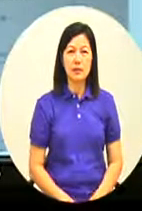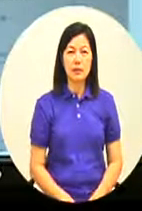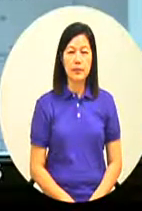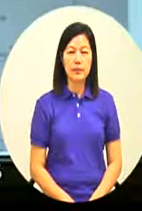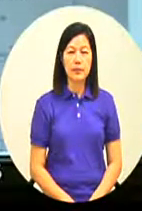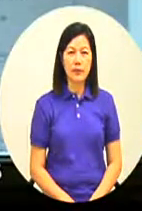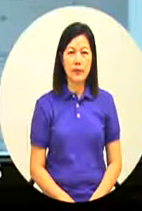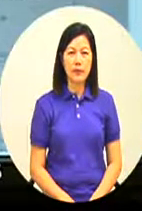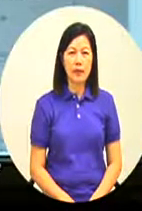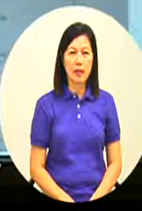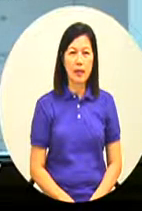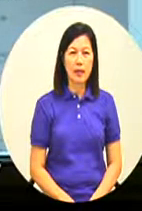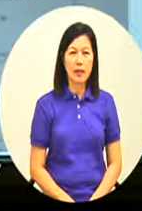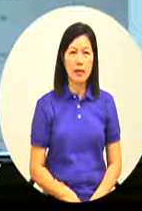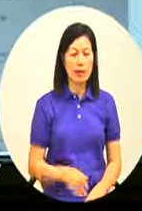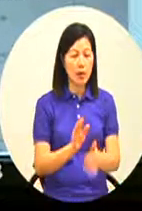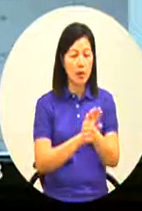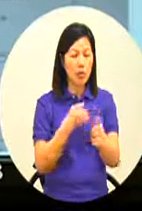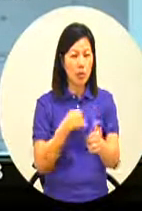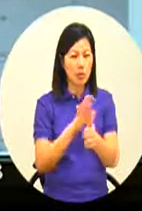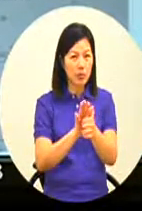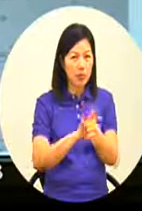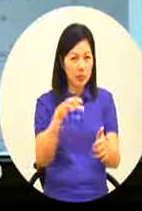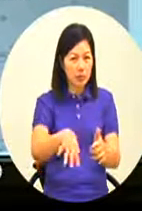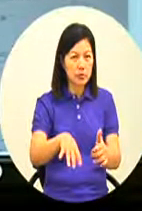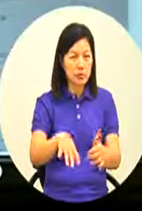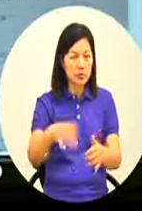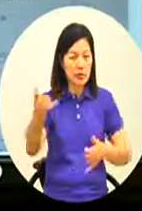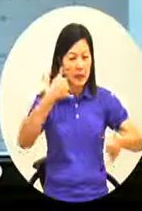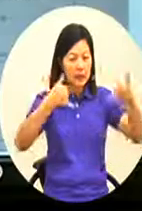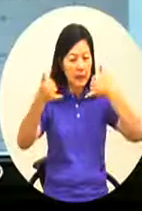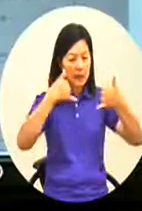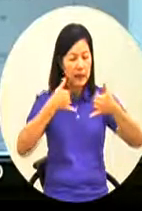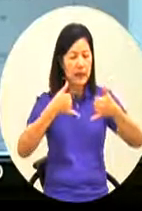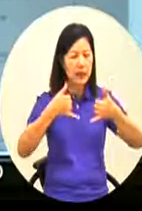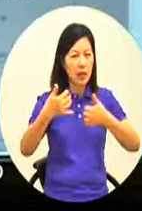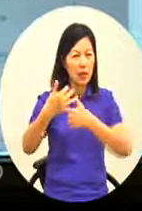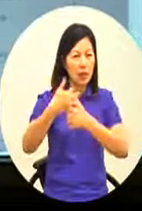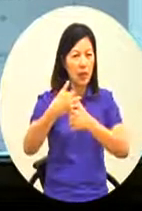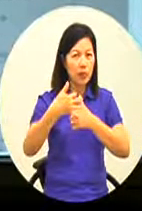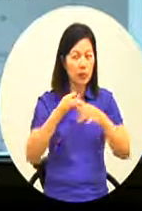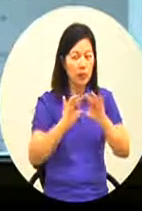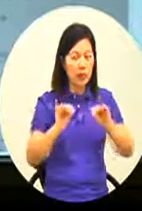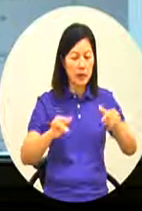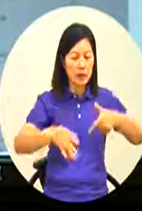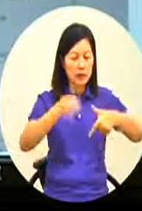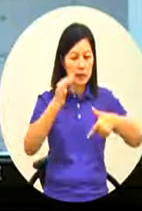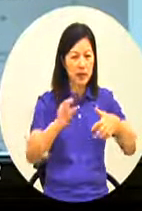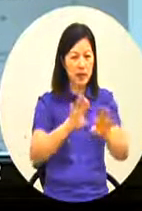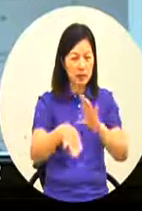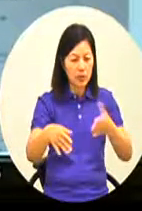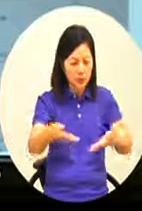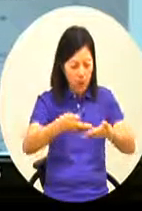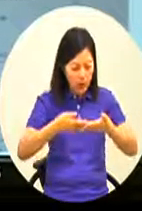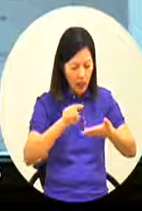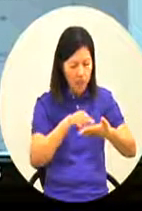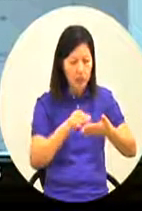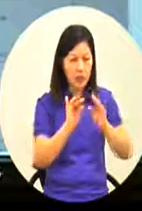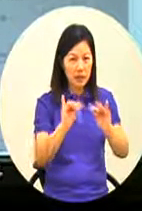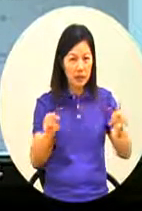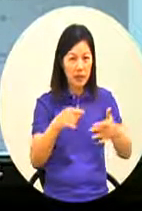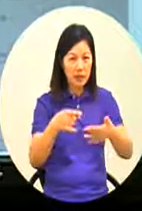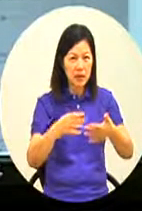一个这个我服务处其实接到了非常非常多的这个地价税的税单啊，这是就是拿了一份来看，其实它的土地并